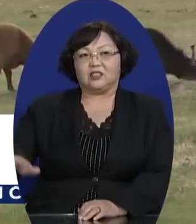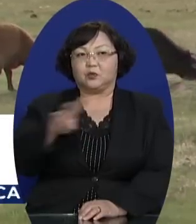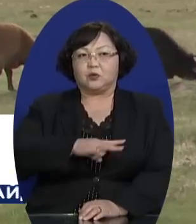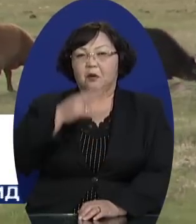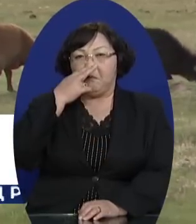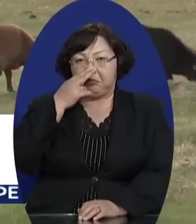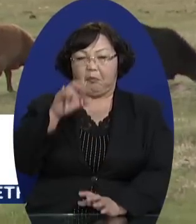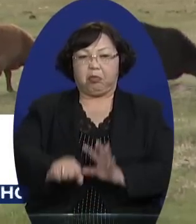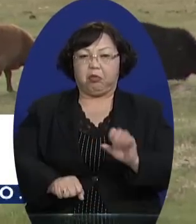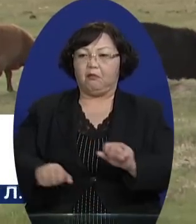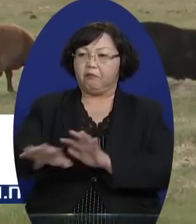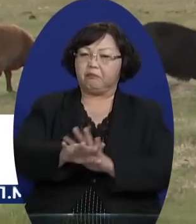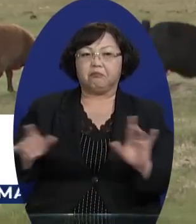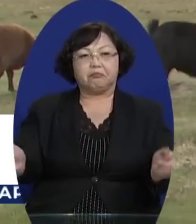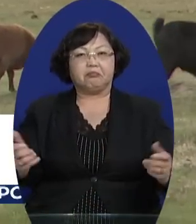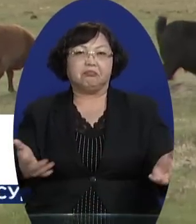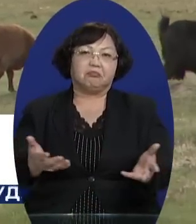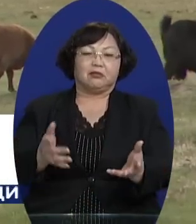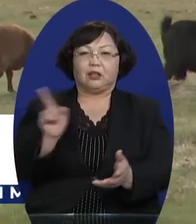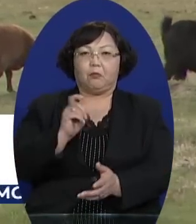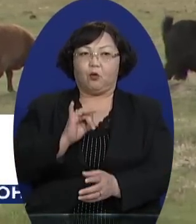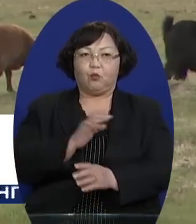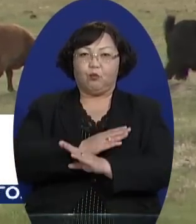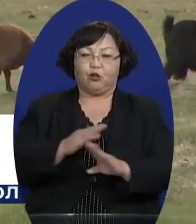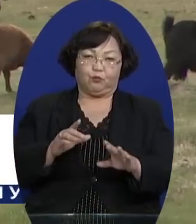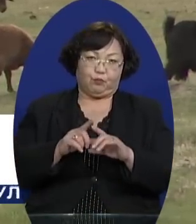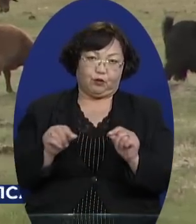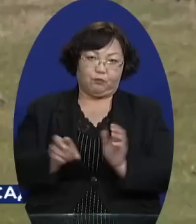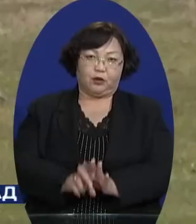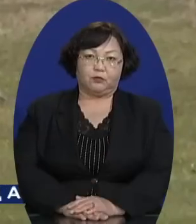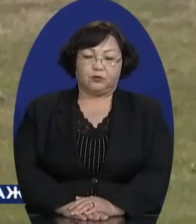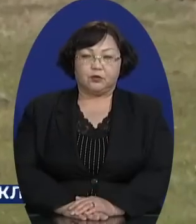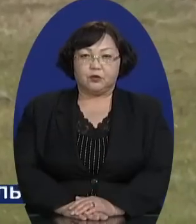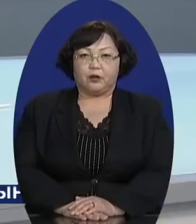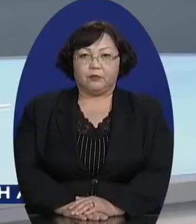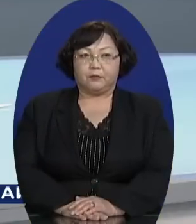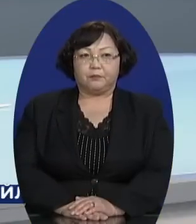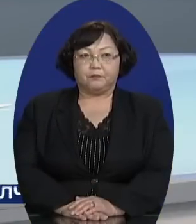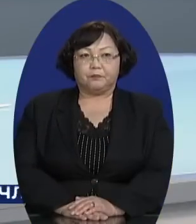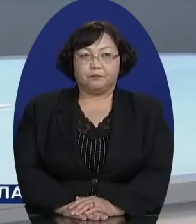хязгаарлагдана гэж хуулийн төслийг санаачлагчид үзэж байгаа юм.